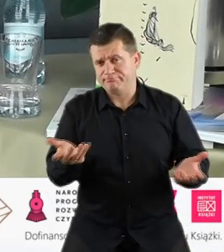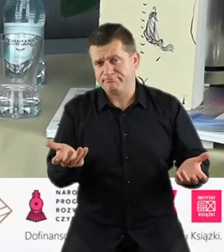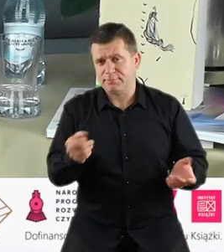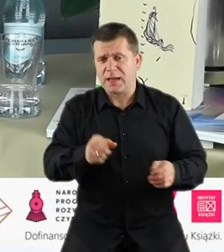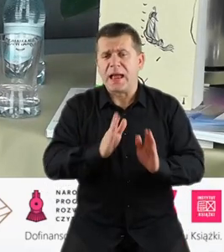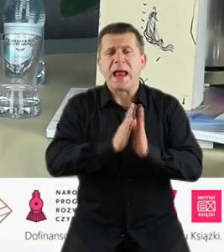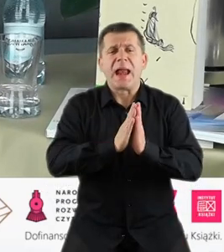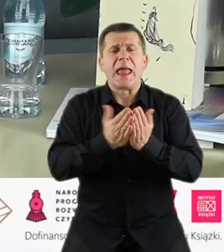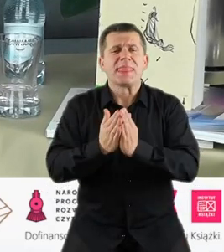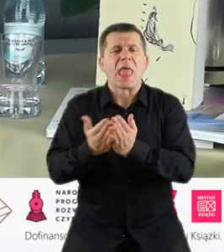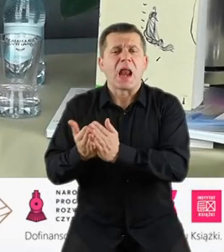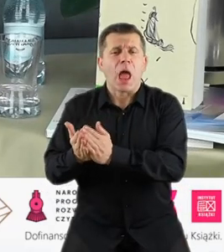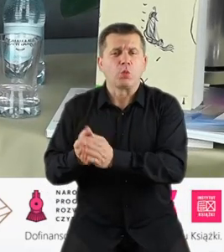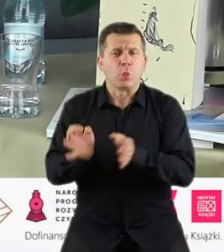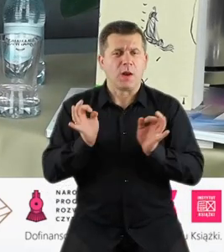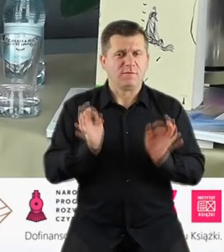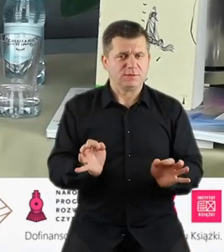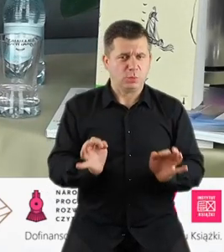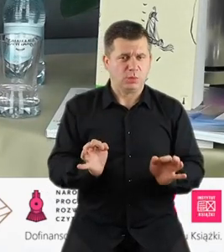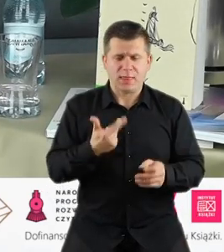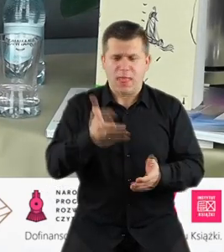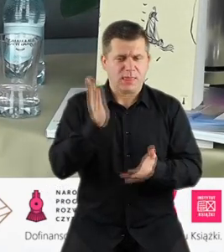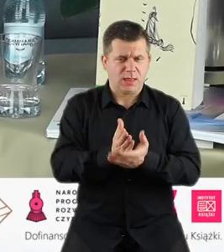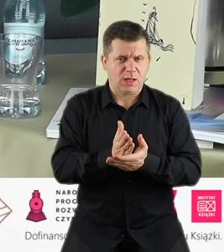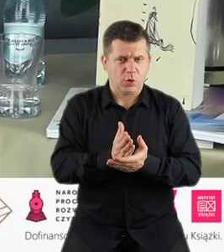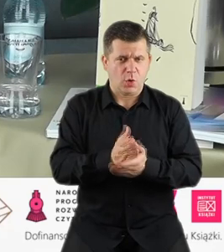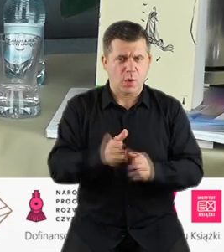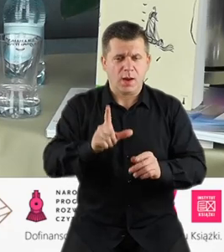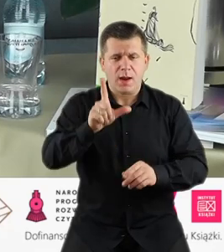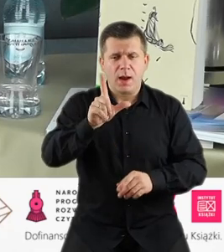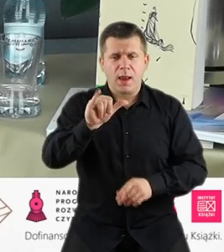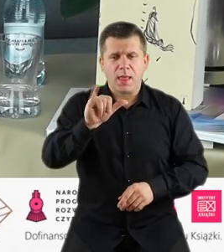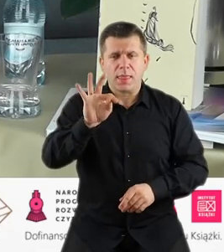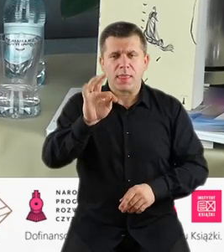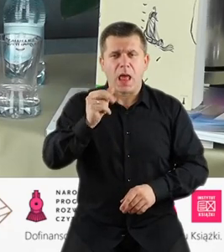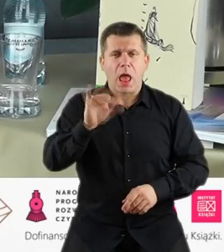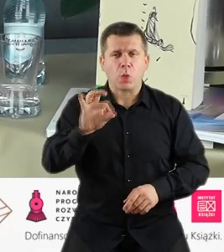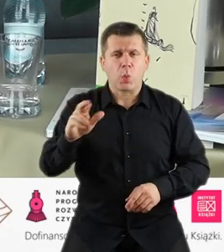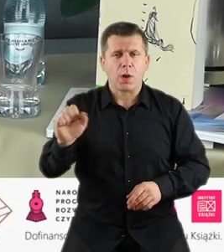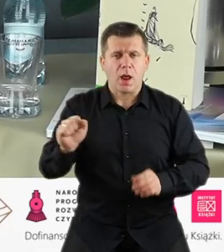czy w ogóle literatura współczesna, tylko współczesna, literatura